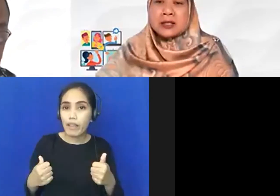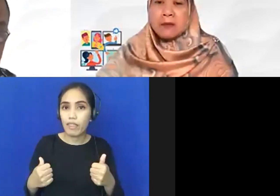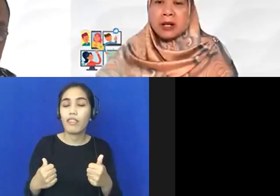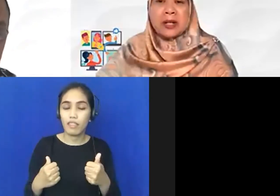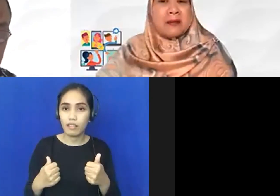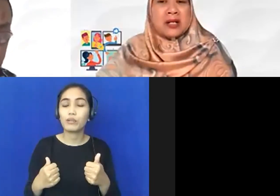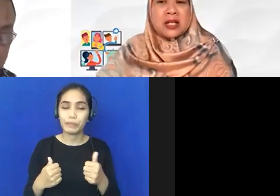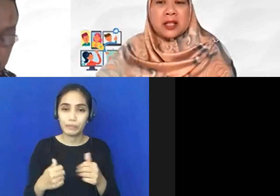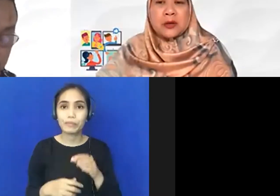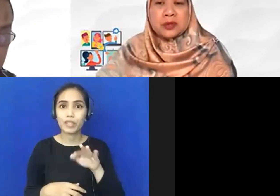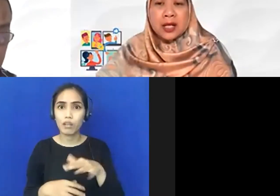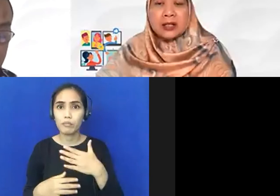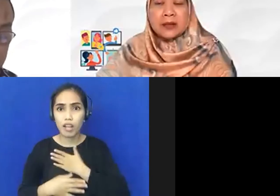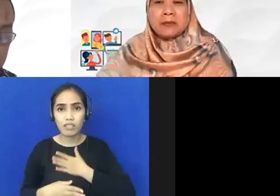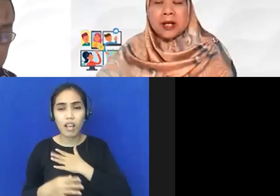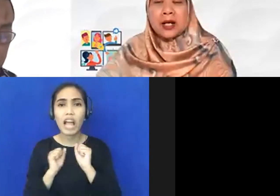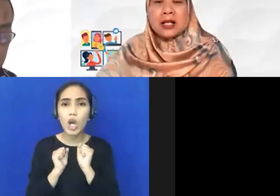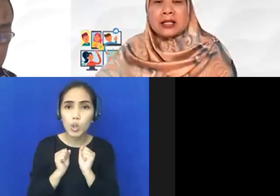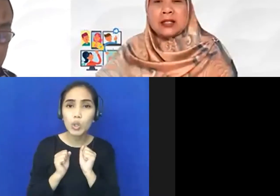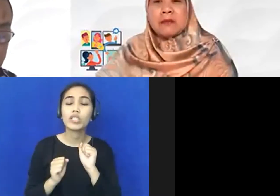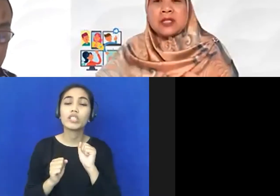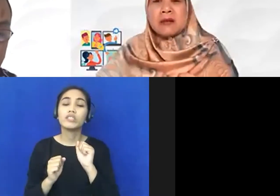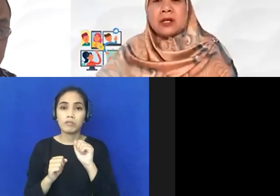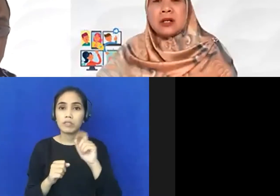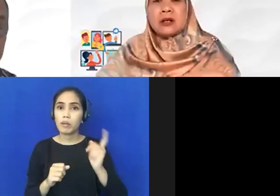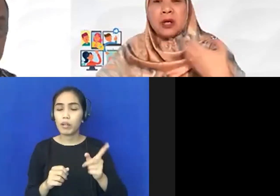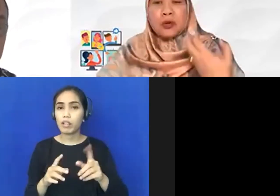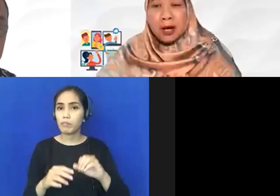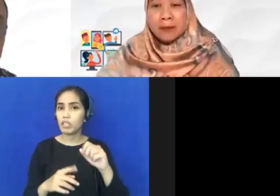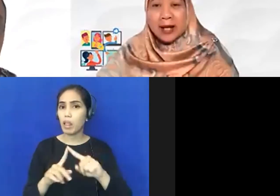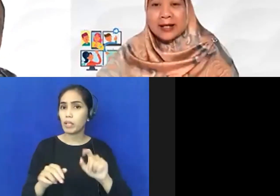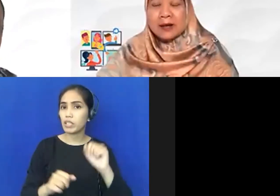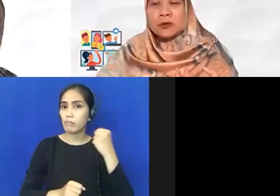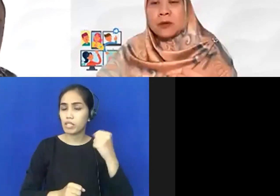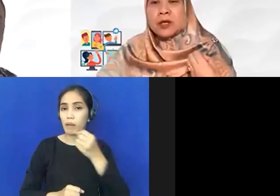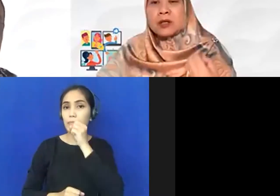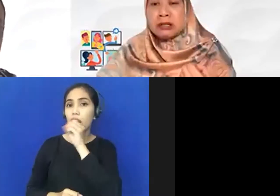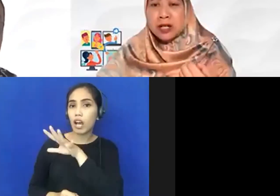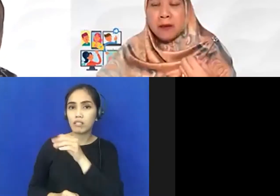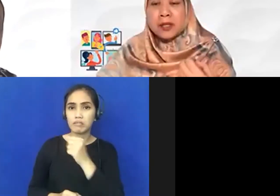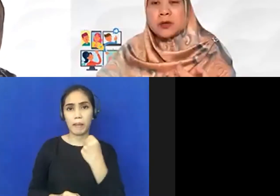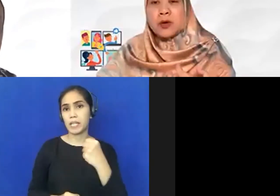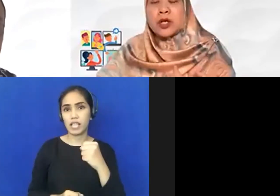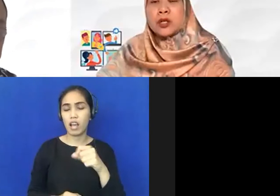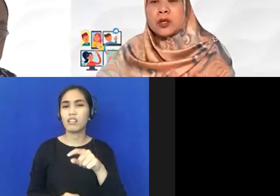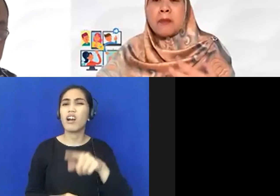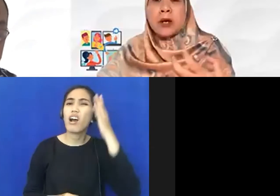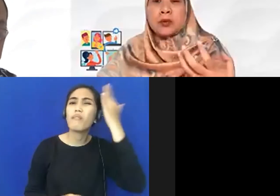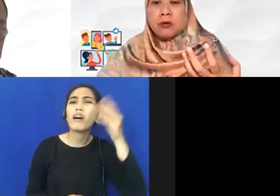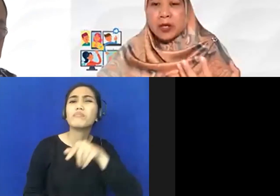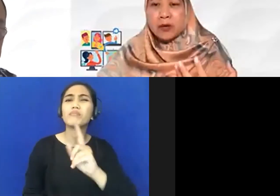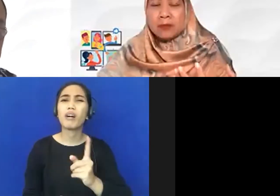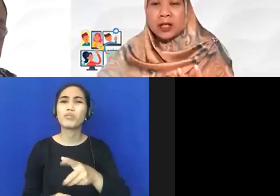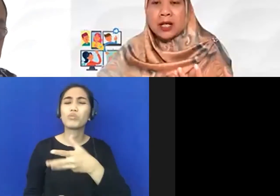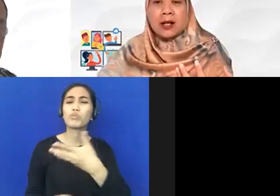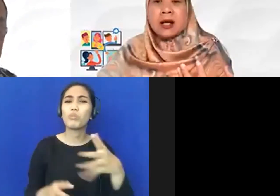saya sampaikan tadi, rasa aman. Mereka merasa ketakutan, tapi mereka tidak bisa mengungkapkan ini kenapa sih kok kayak gini, kenapa ibu